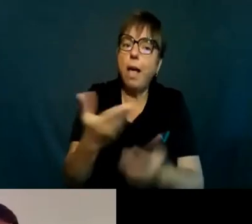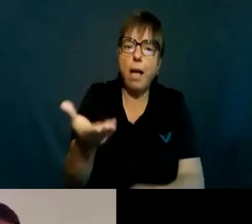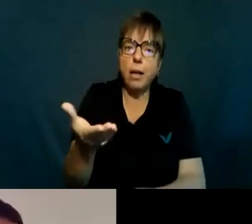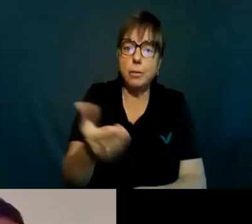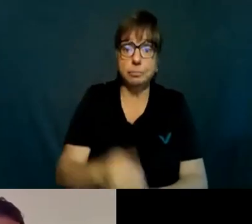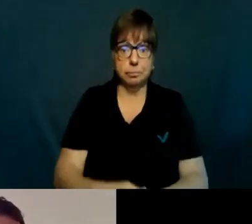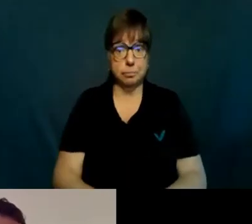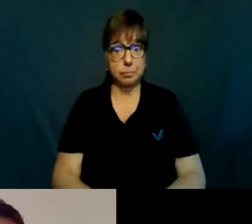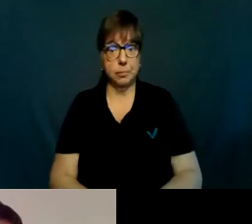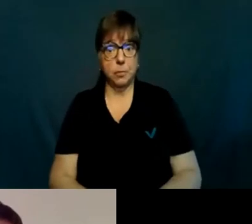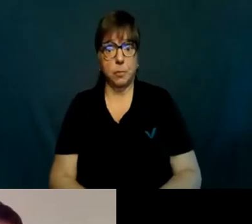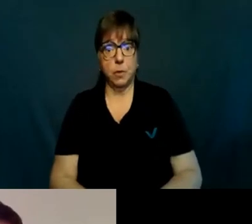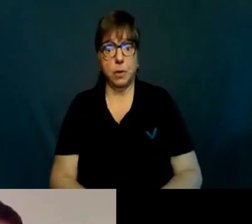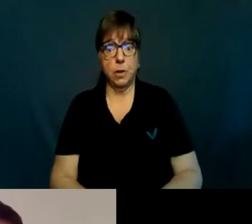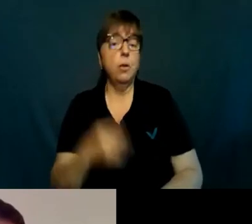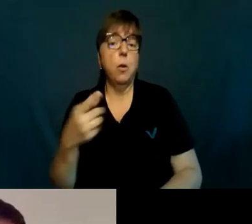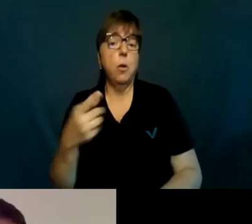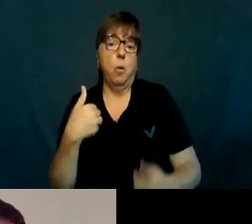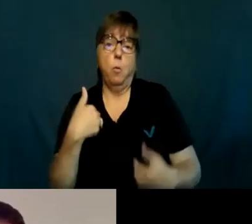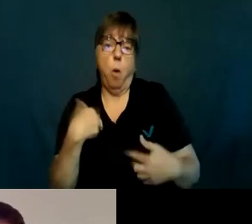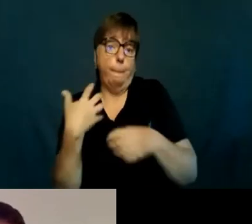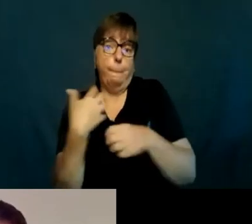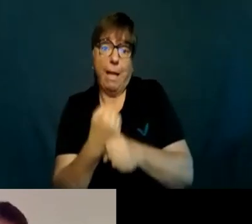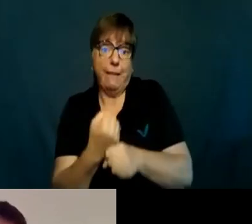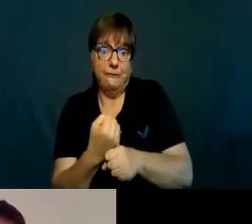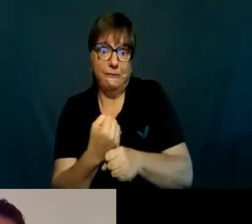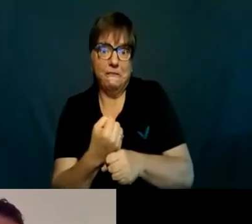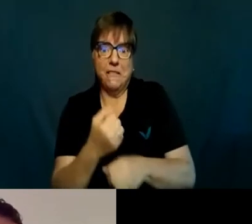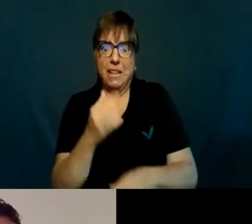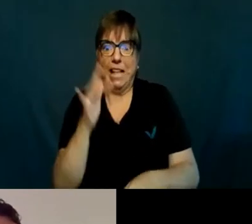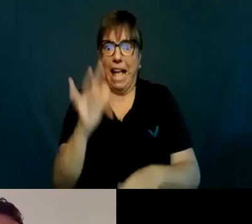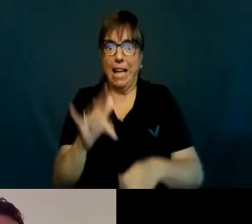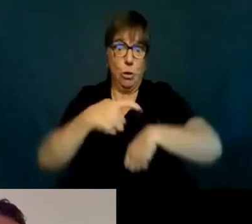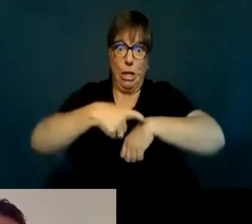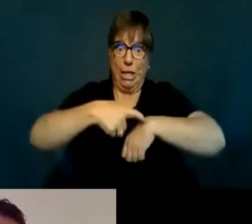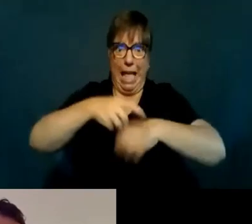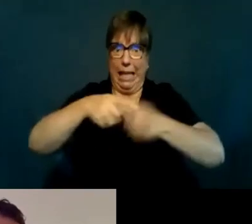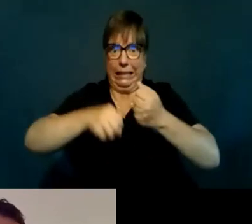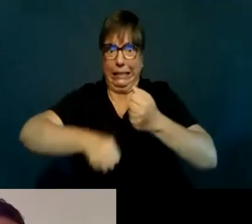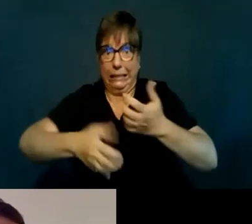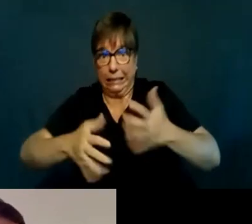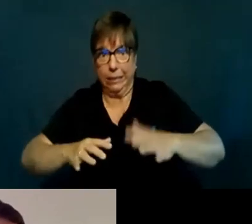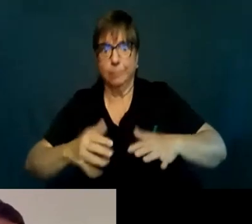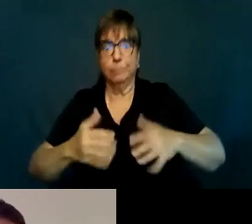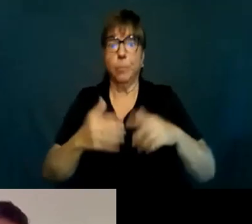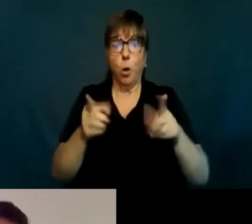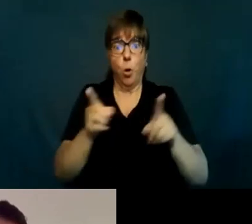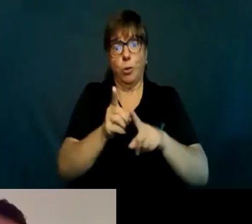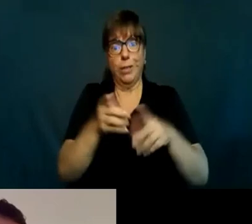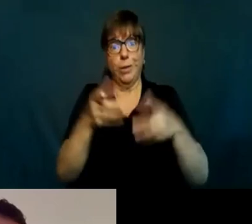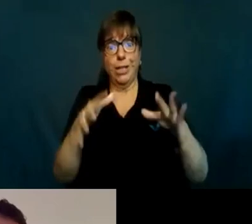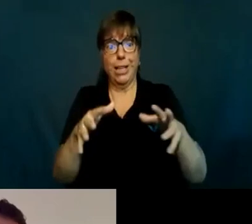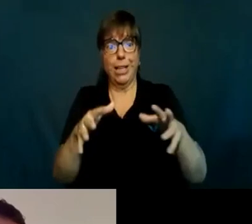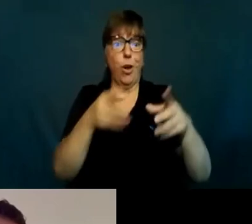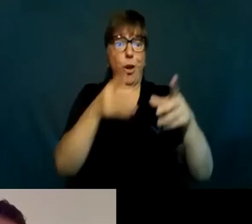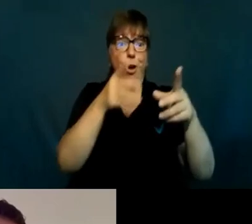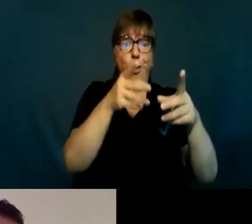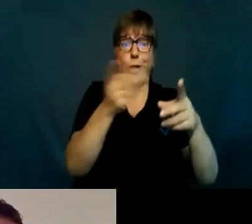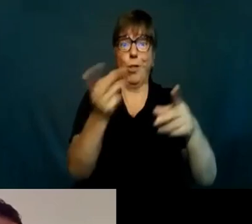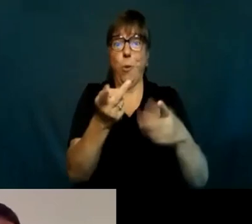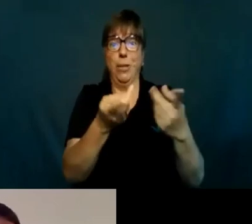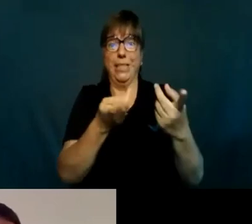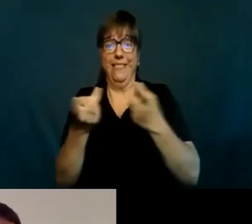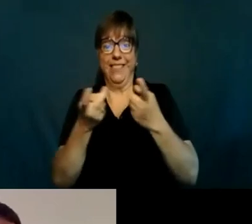bien écoutez, je vais être bref parce que le temps file et on a déjà, nos deux panélistes ont déjà